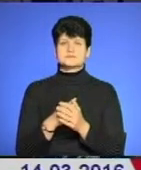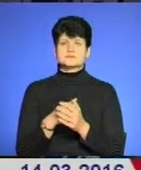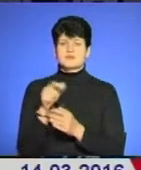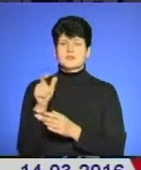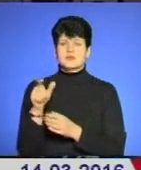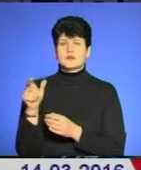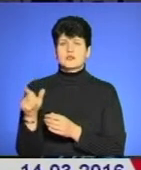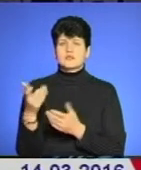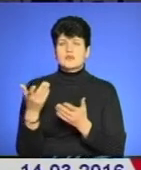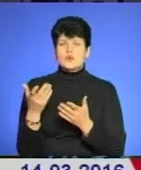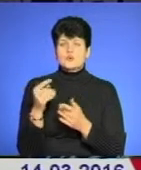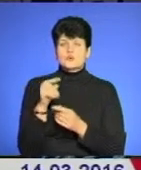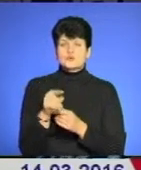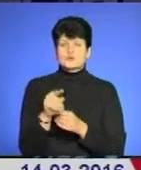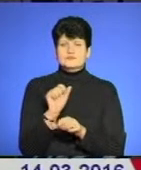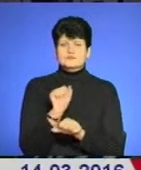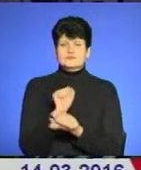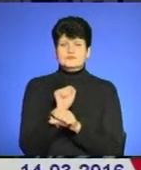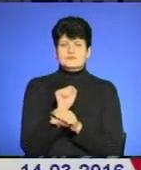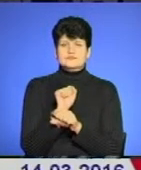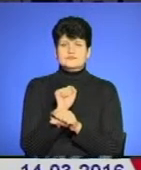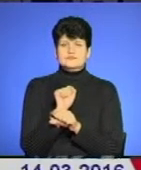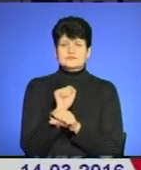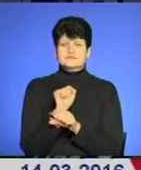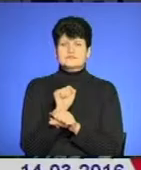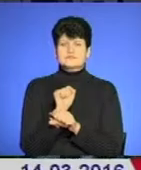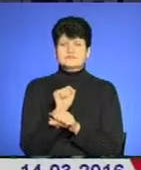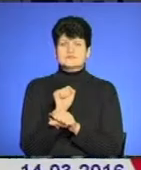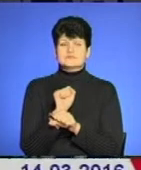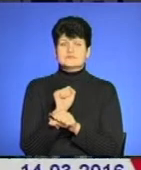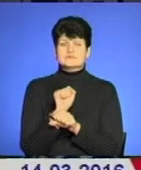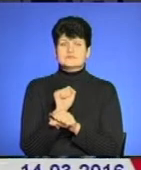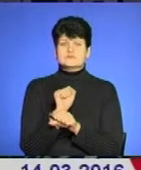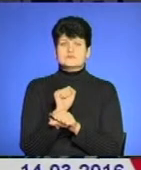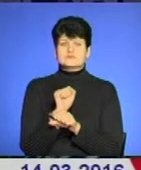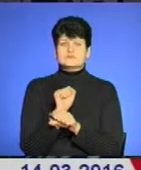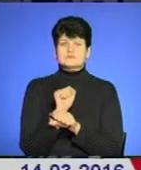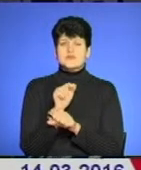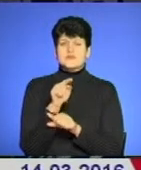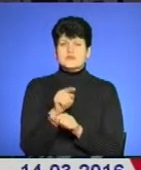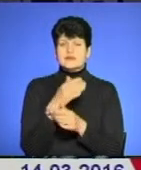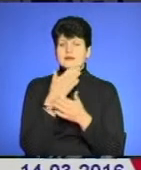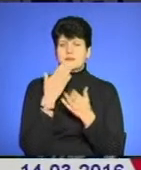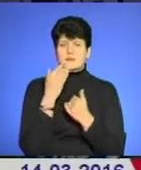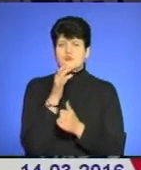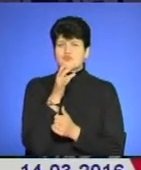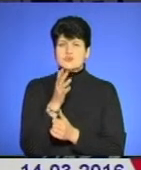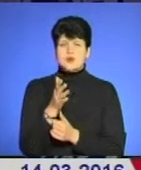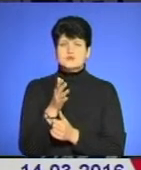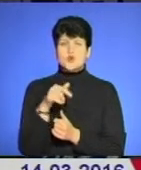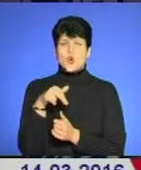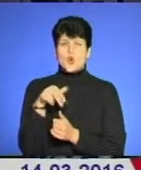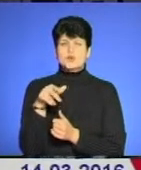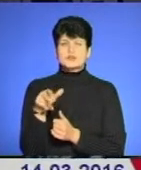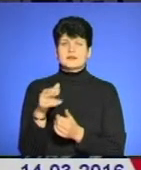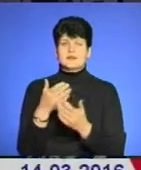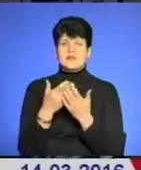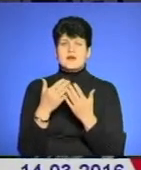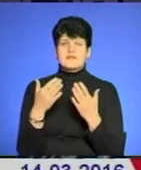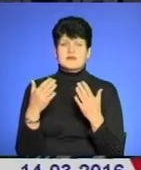люди є в якомусь такому штопорі. Вони не мають часу ходити на